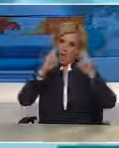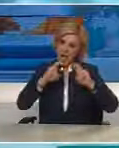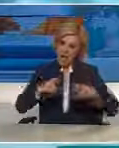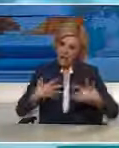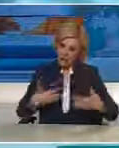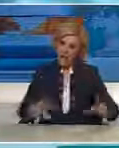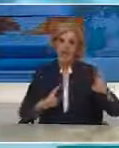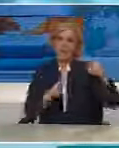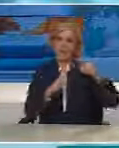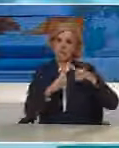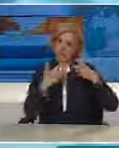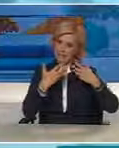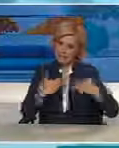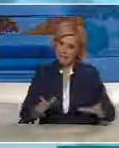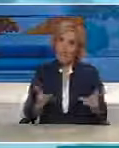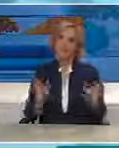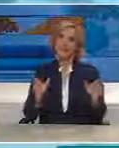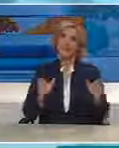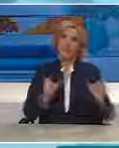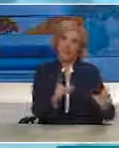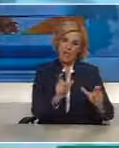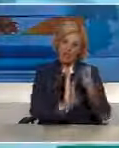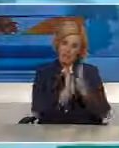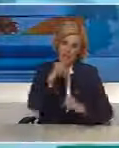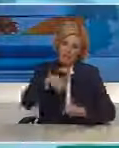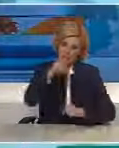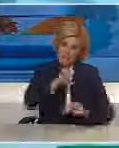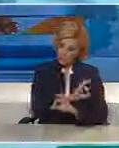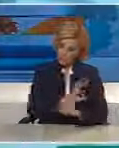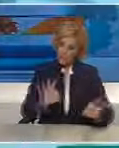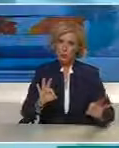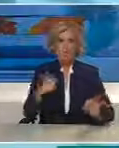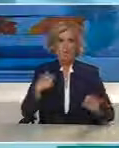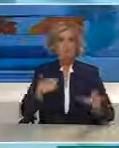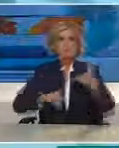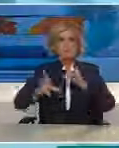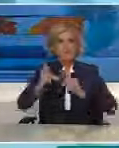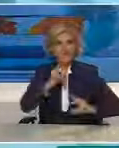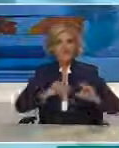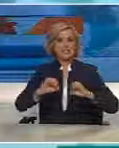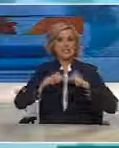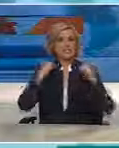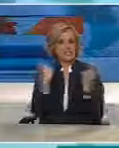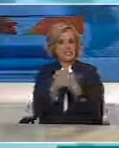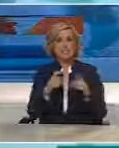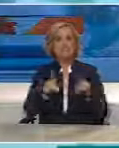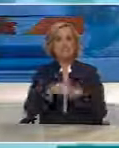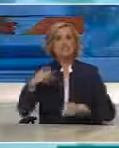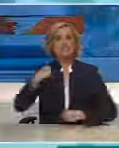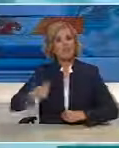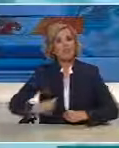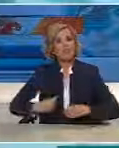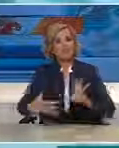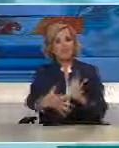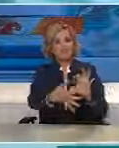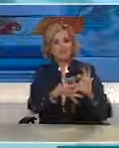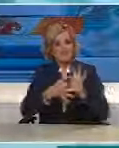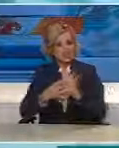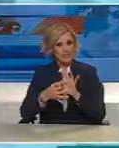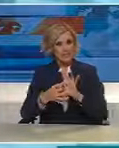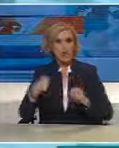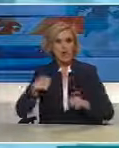οποία ήδη μετά τις αλλεπάλληλες συσκέψεις έχω ενημερώσει. Αυτή τη στιγμή